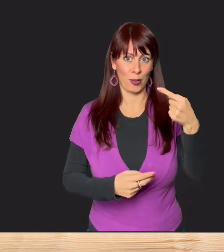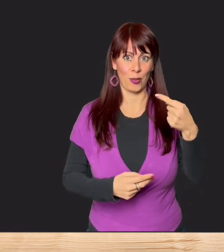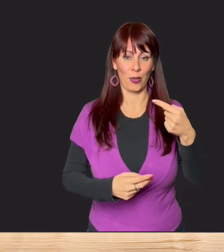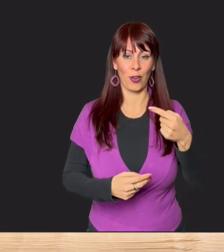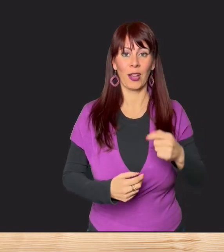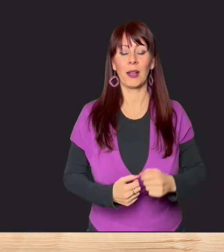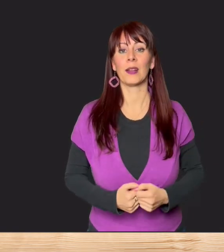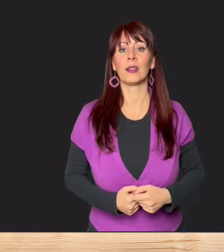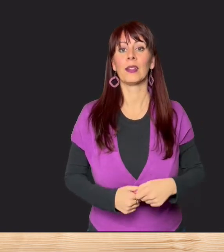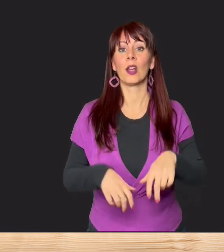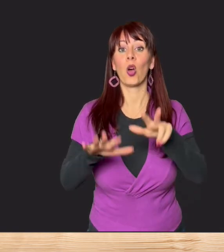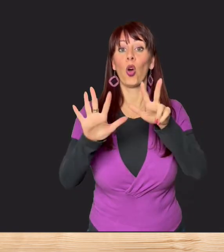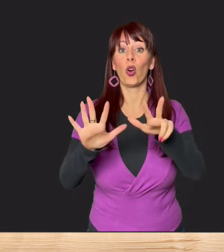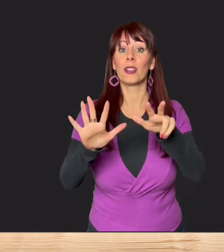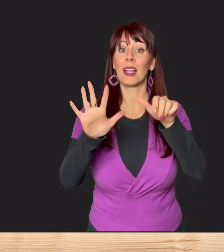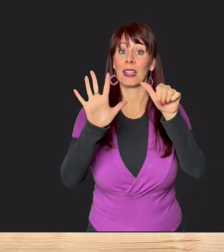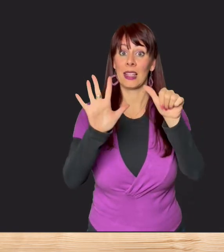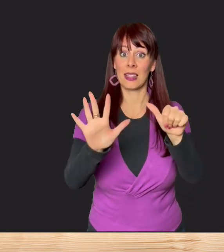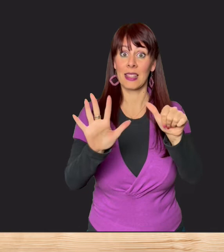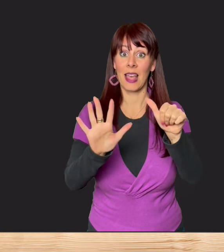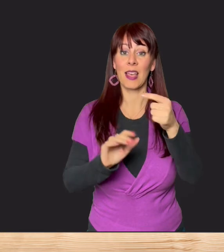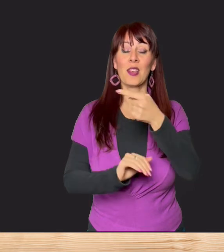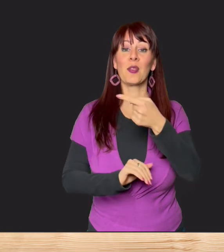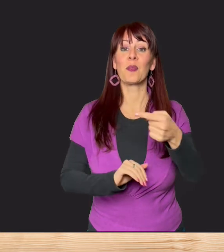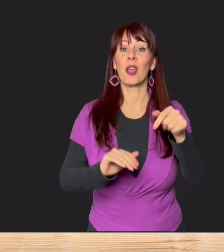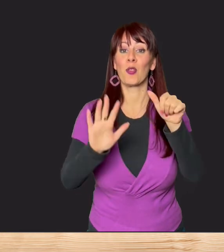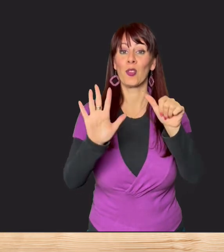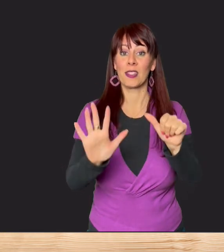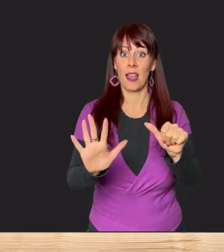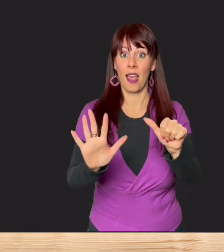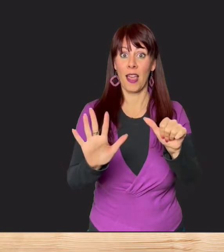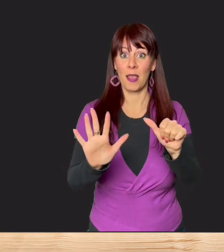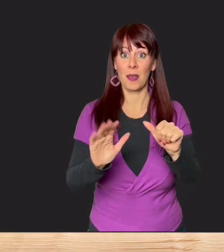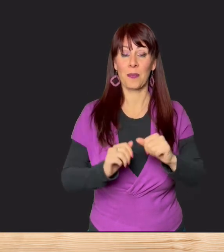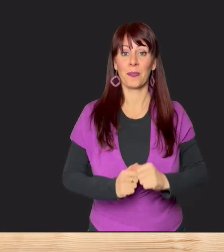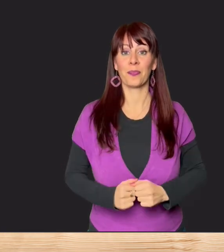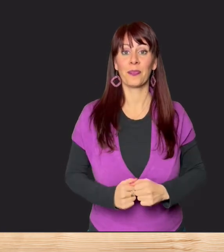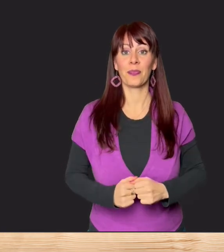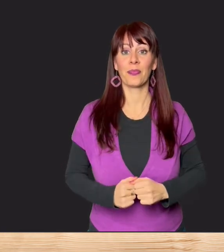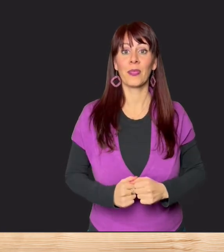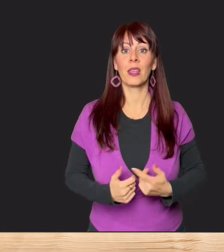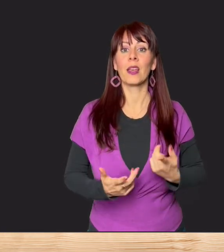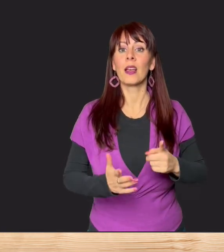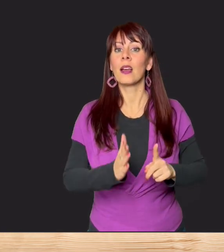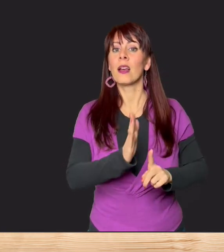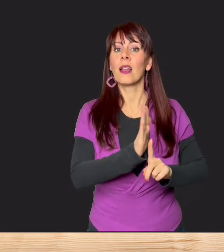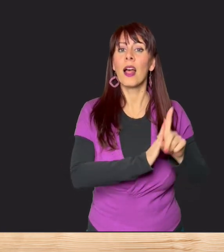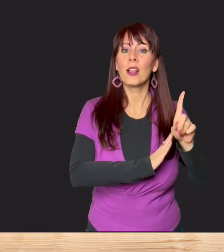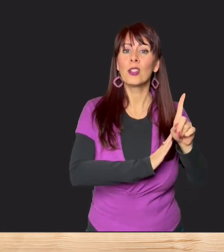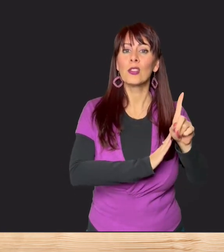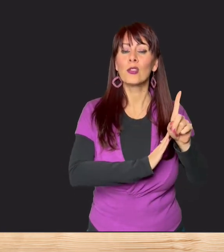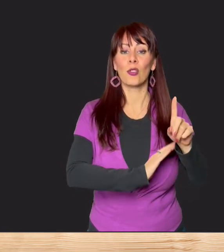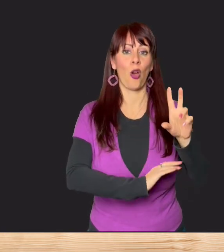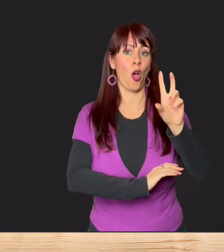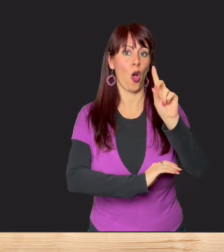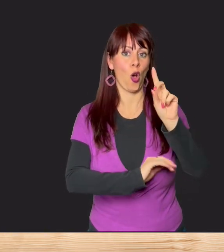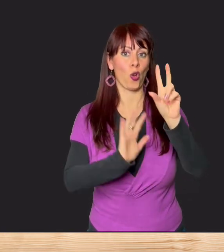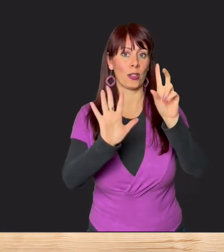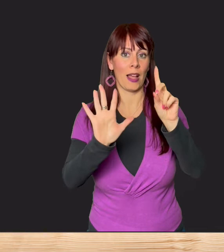86 meno 6 se dovessimo trovare il resto sarebbe 80